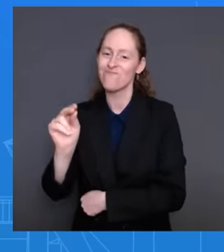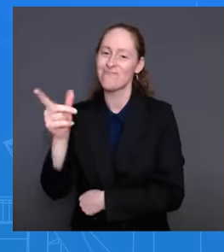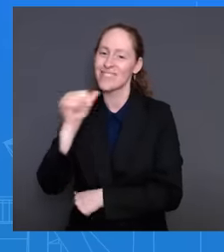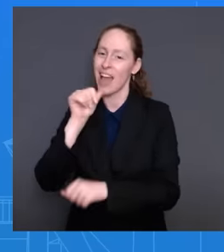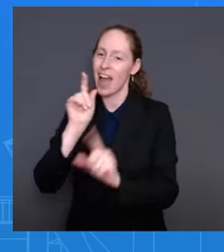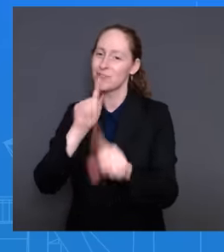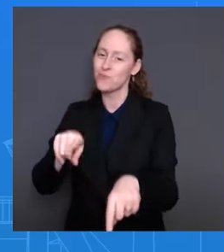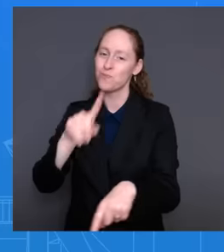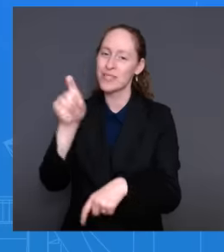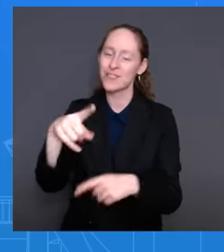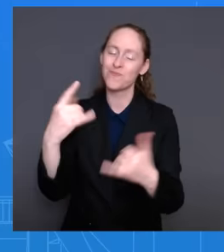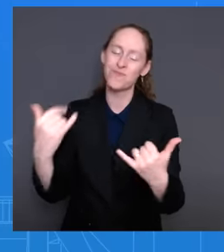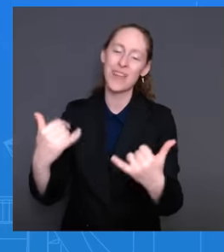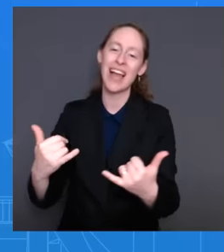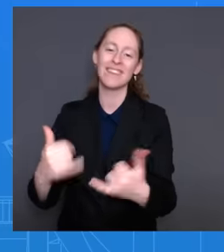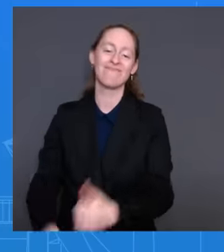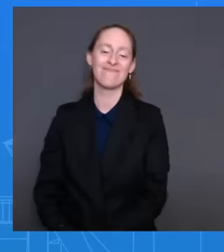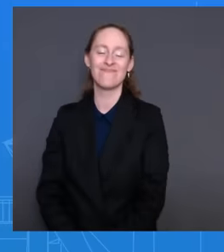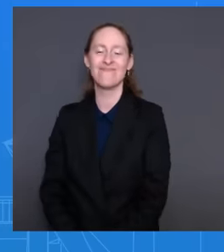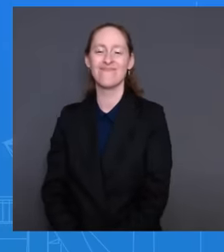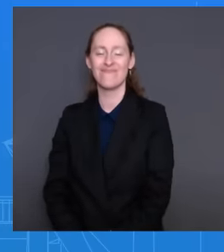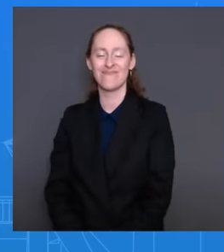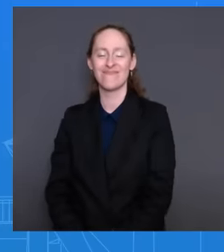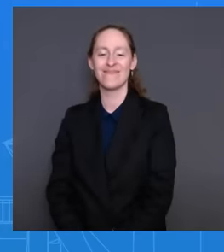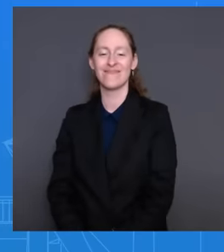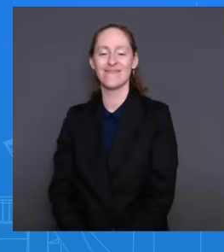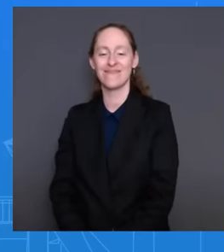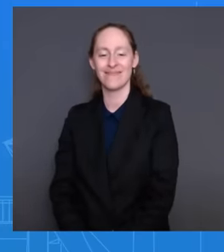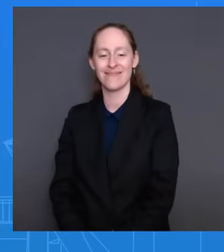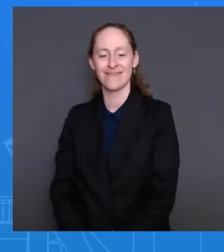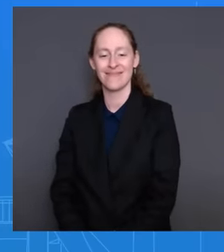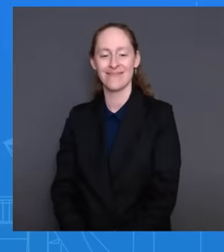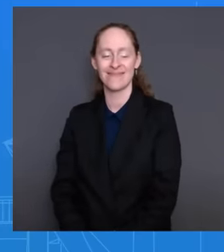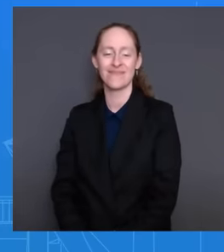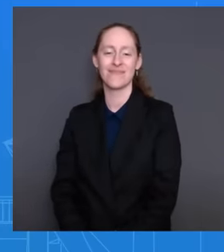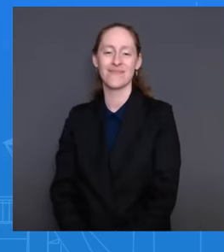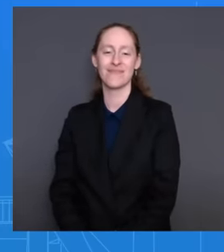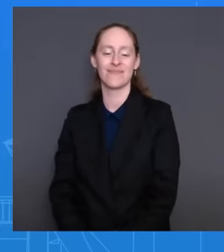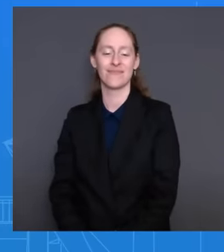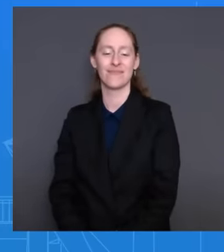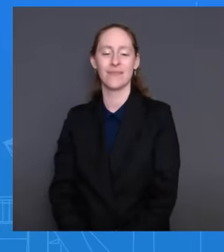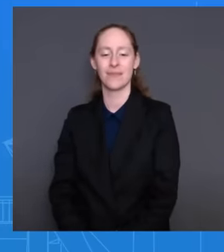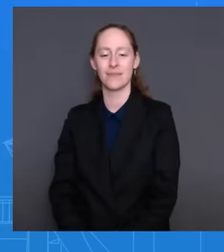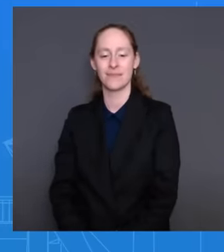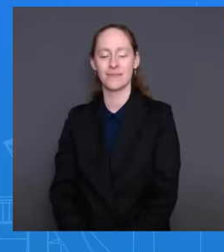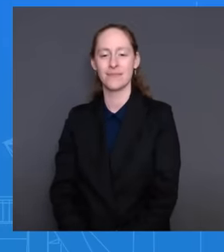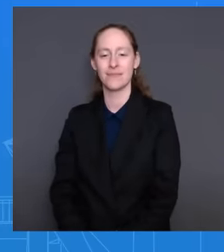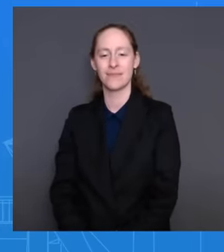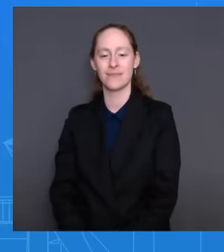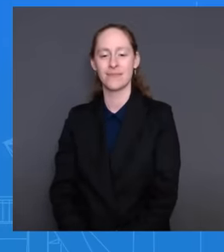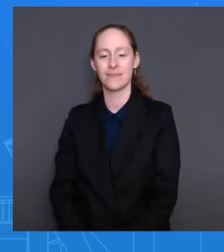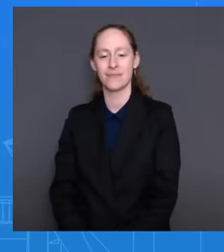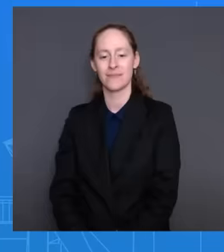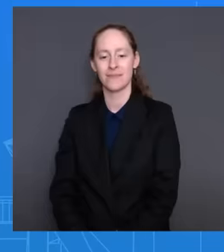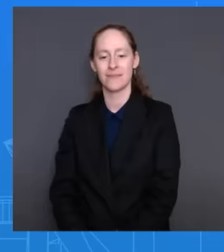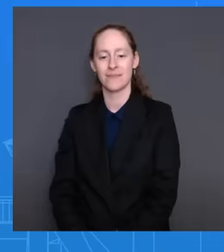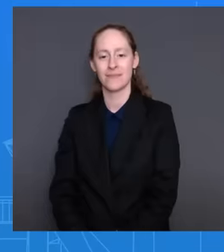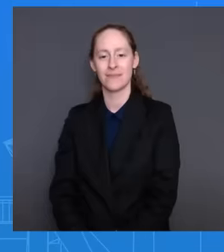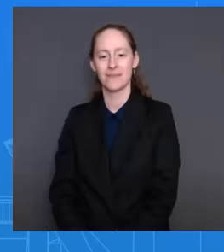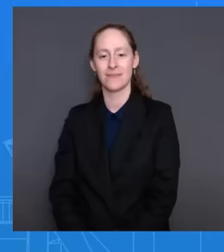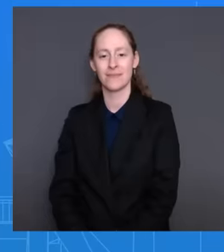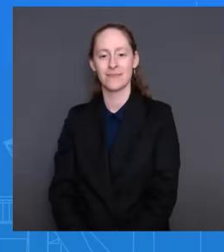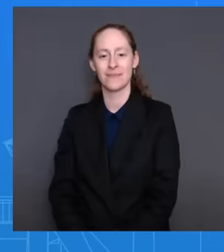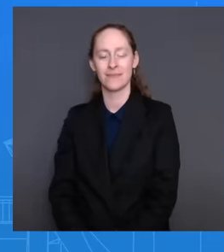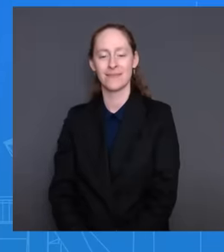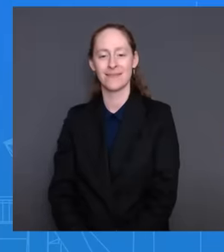Thank you, guys. Thank you. Thank you. Thank you. We're sorry. Thank you. BTS, 화이팅! 감사합니다. Thank